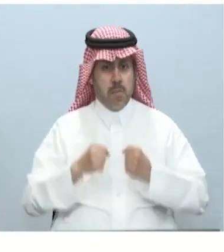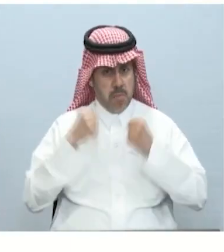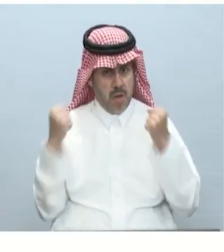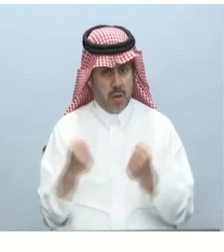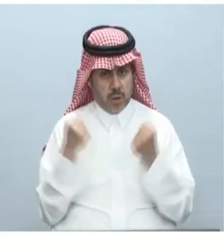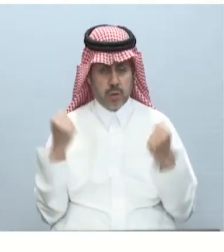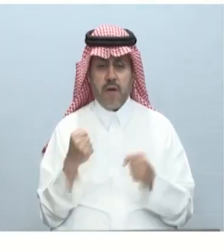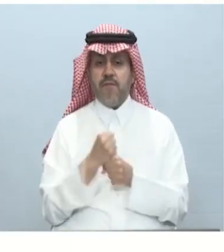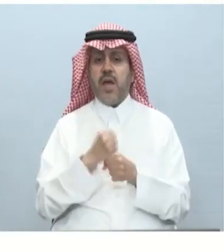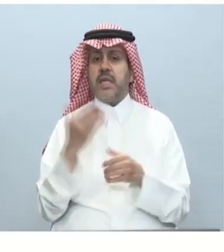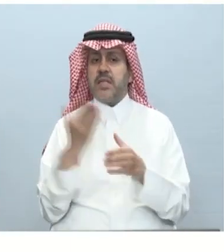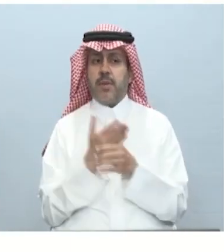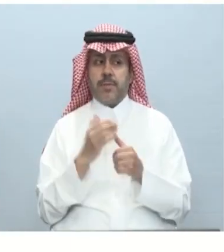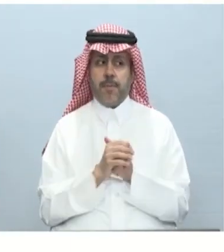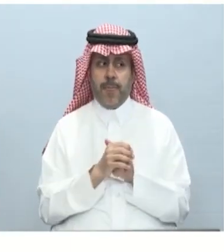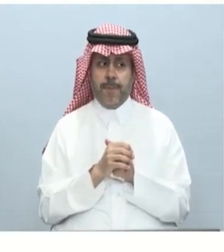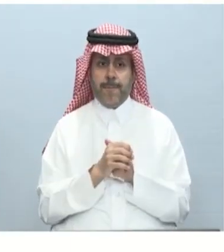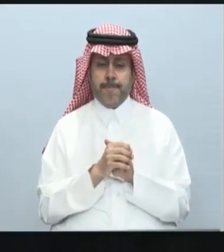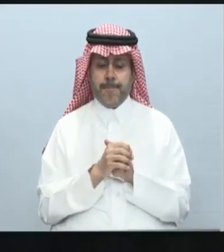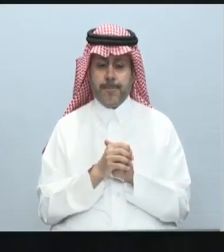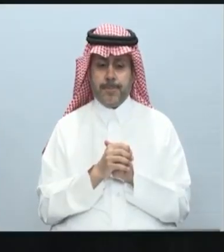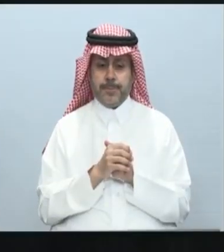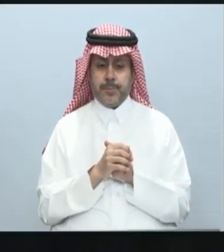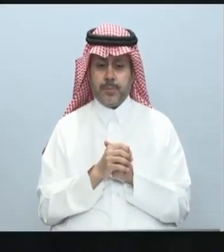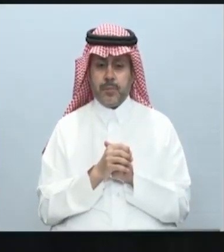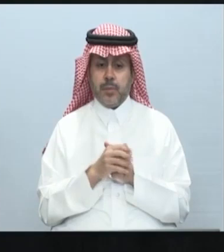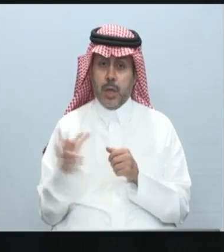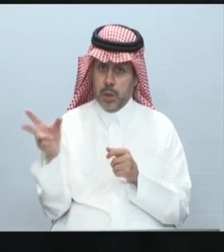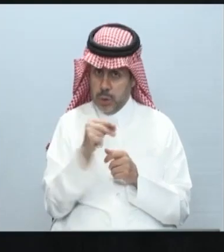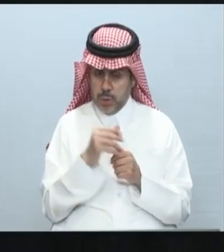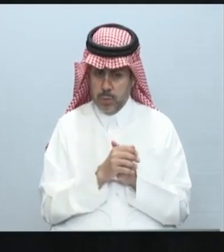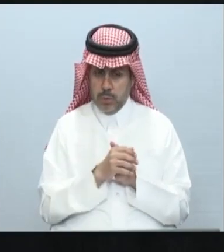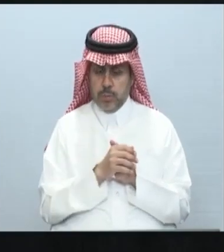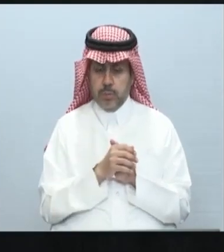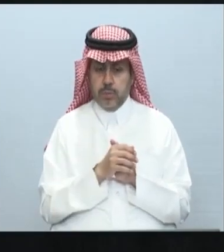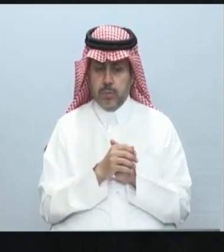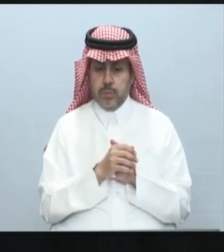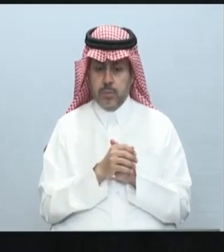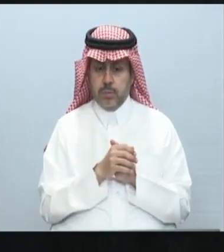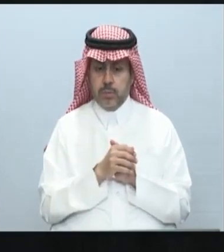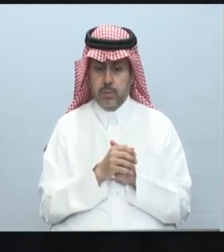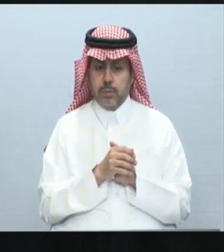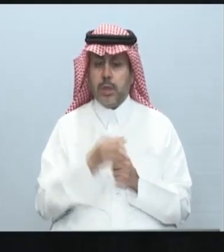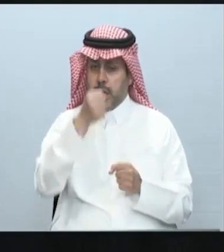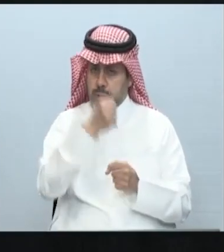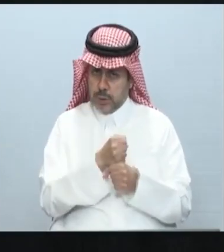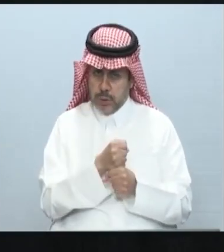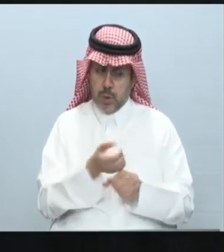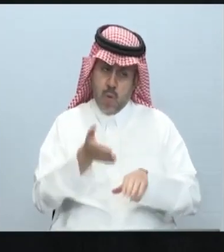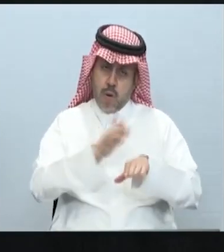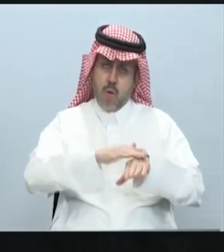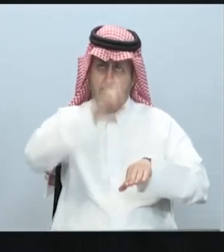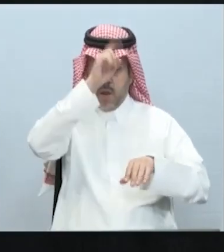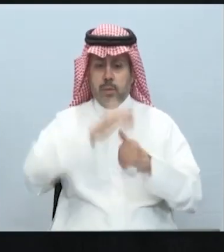وفعل السبب بذل الجهد وفعل السبب ينتج عنا هذا الامر باذن الله وهو التوكل لله